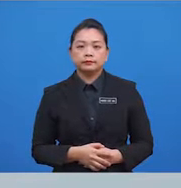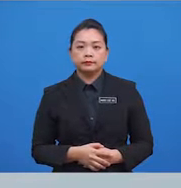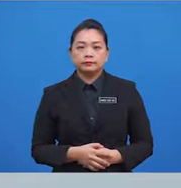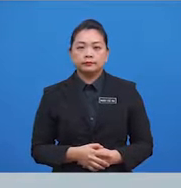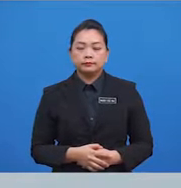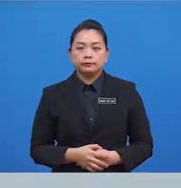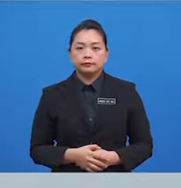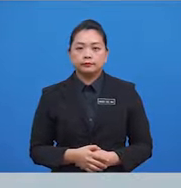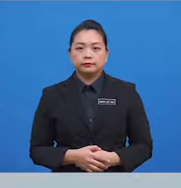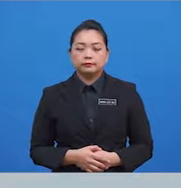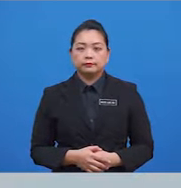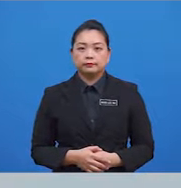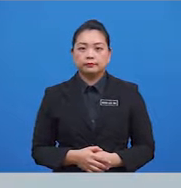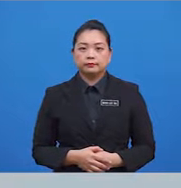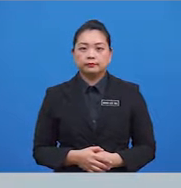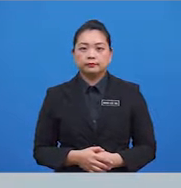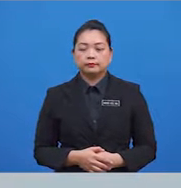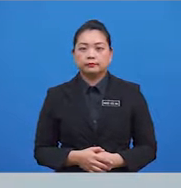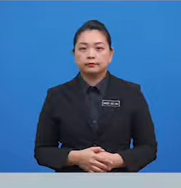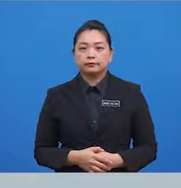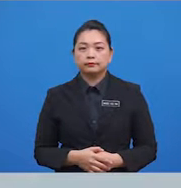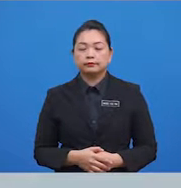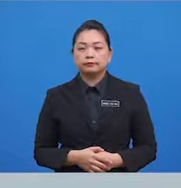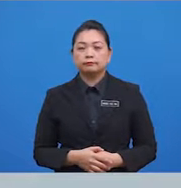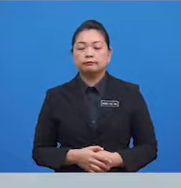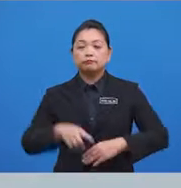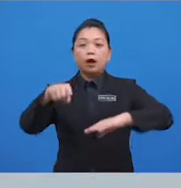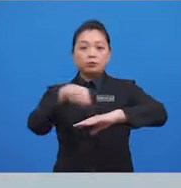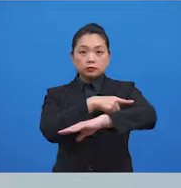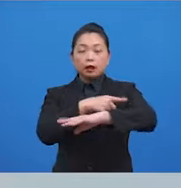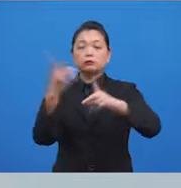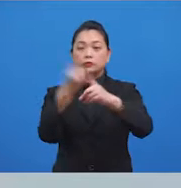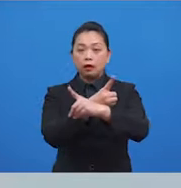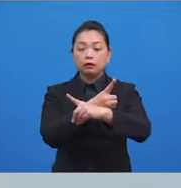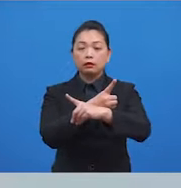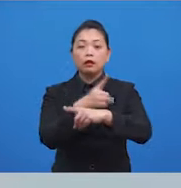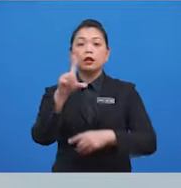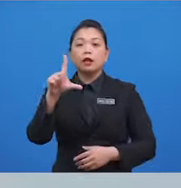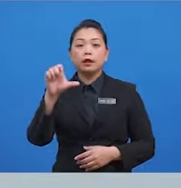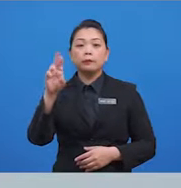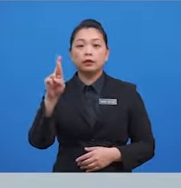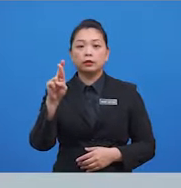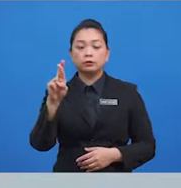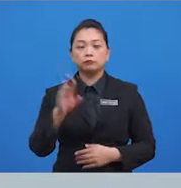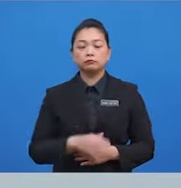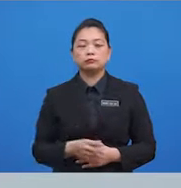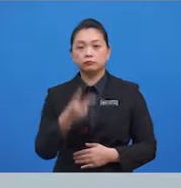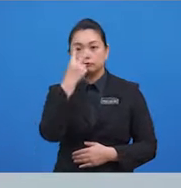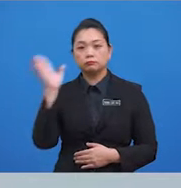3, iaitu panjang darab lebar tambah 4 darab dalam